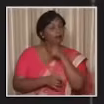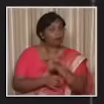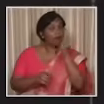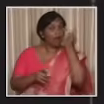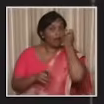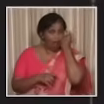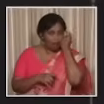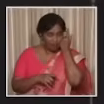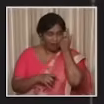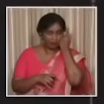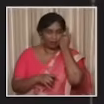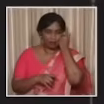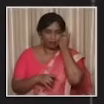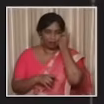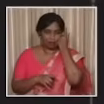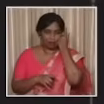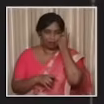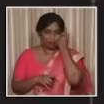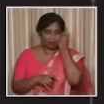මතය